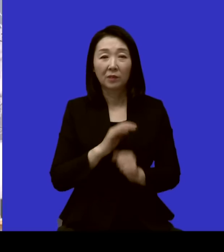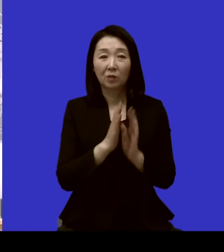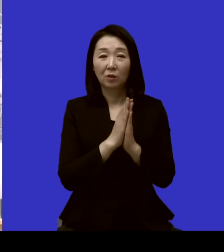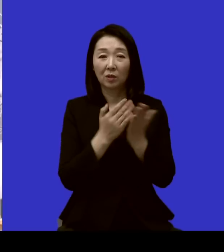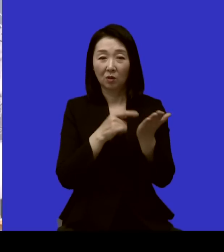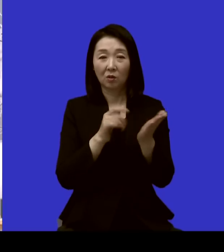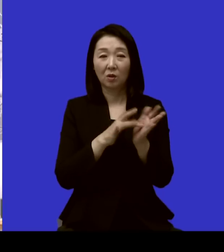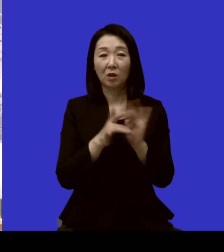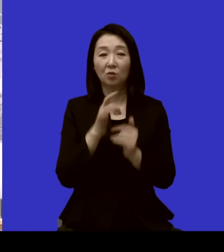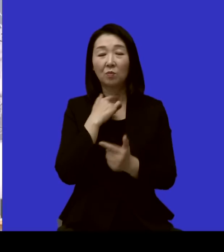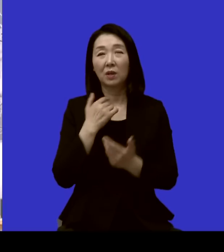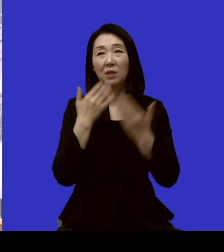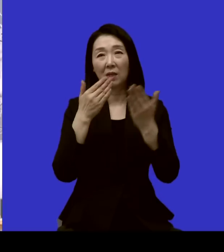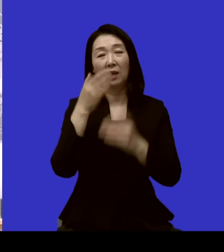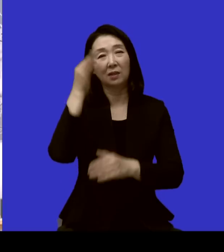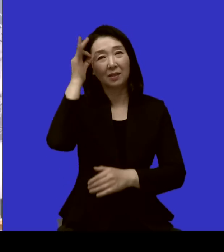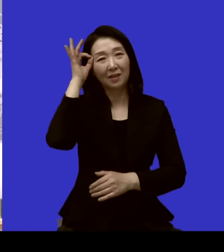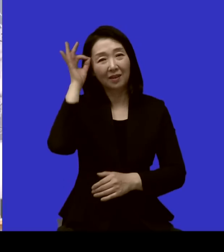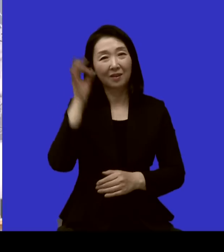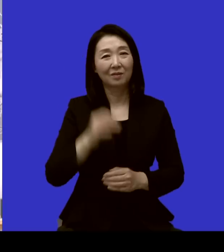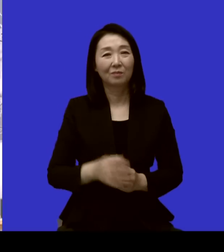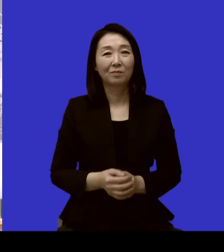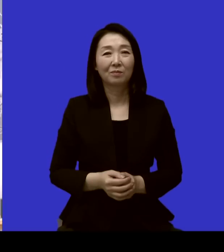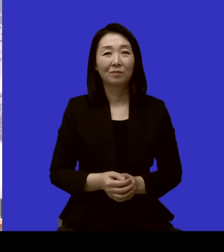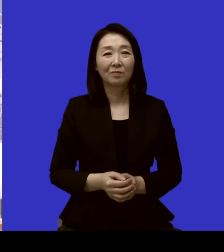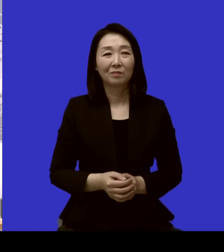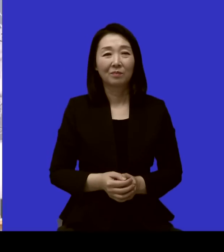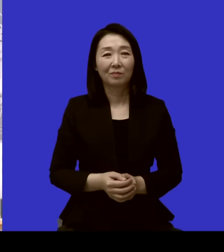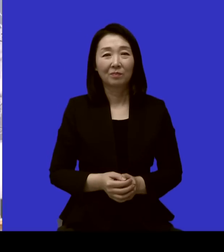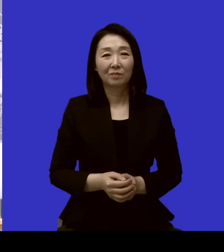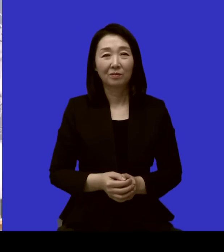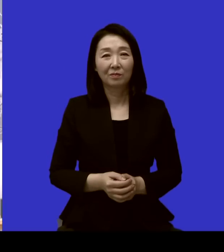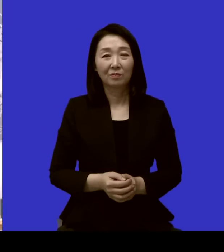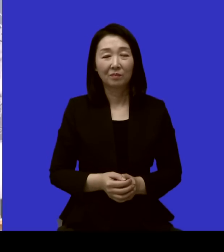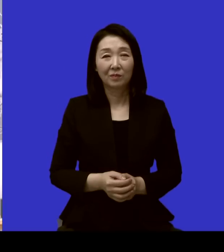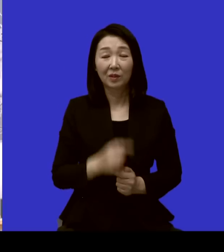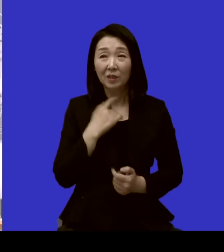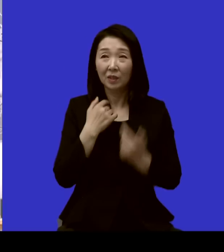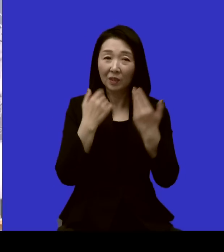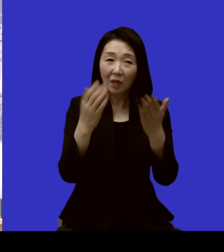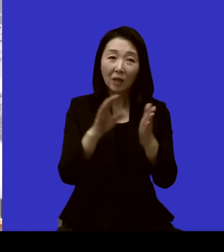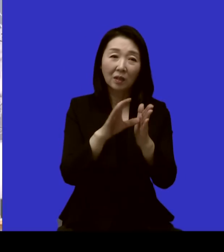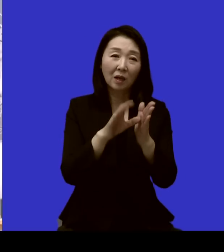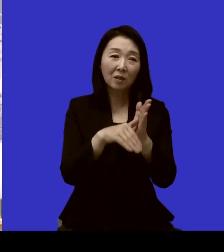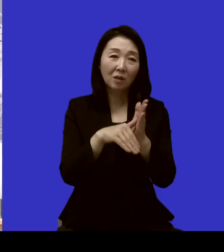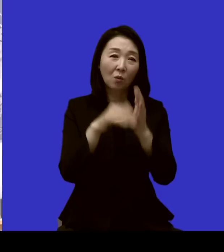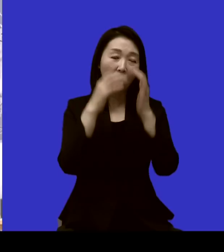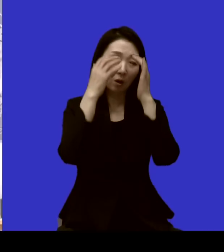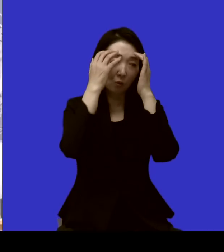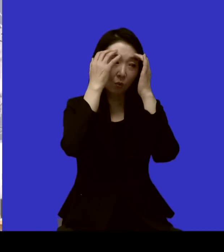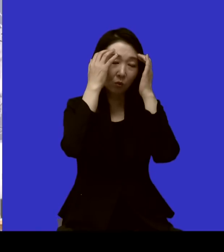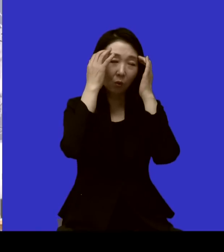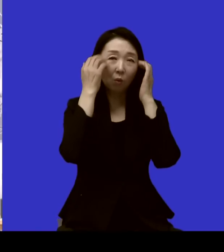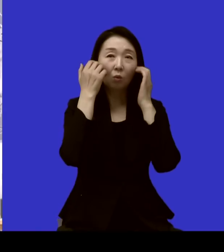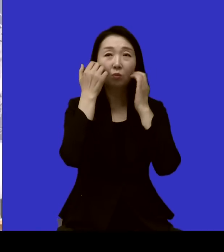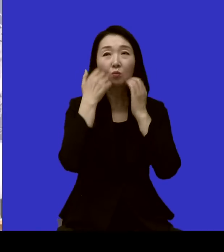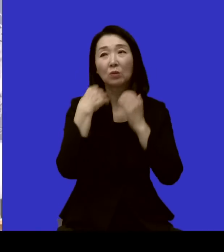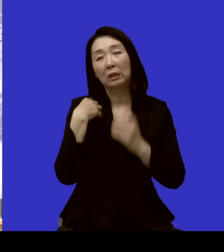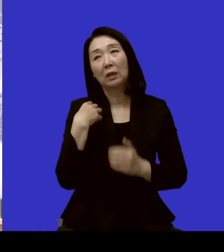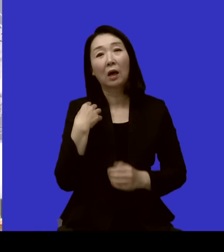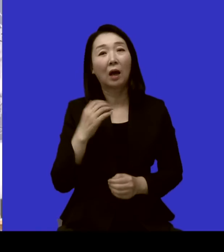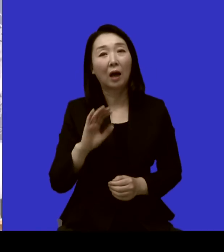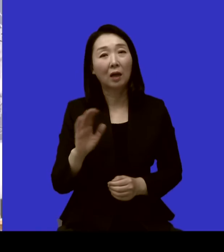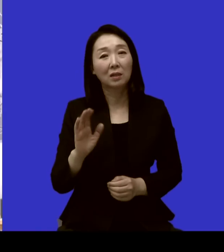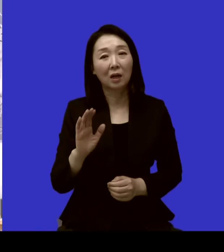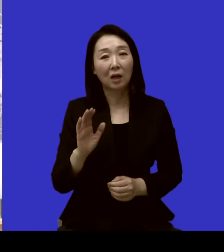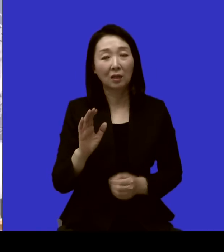성경에서 예수님의 희생이 생각이 났던 거예요. 예. 근데 희생당하던 순간에 사실은 고통이라는 거는 누구의 짐이 아니잖아요. 네. 예.